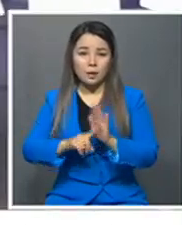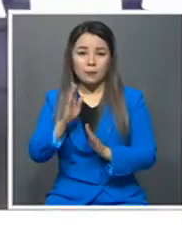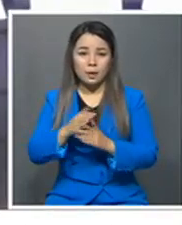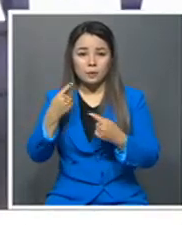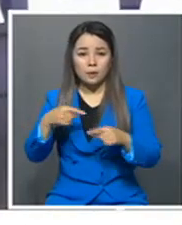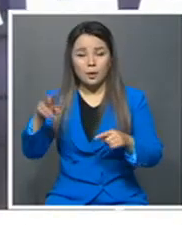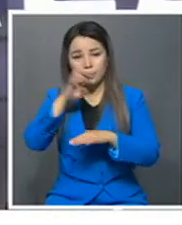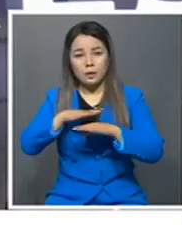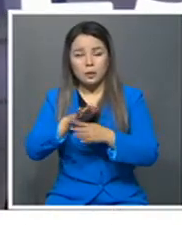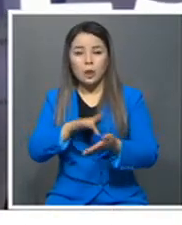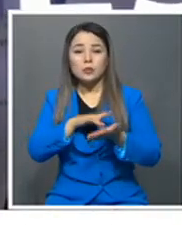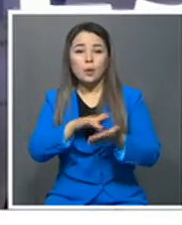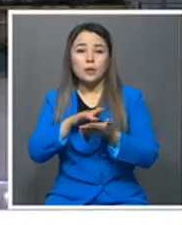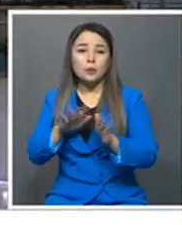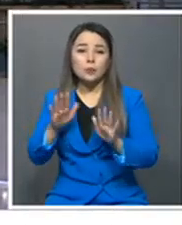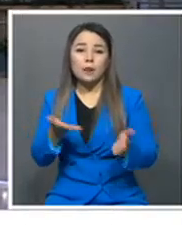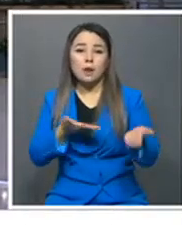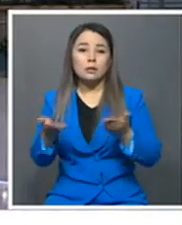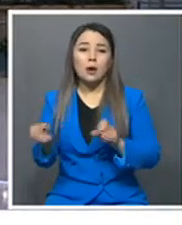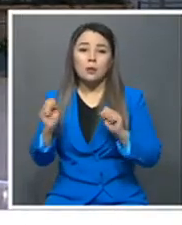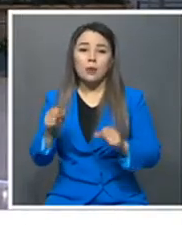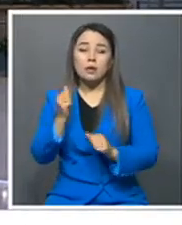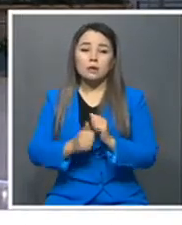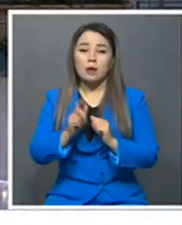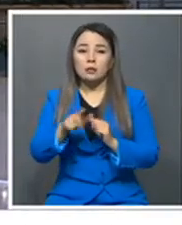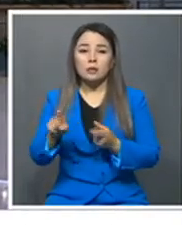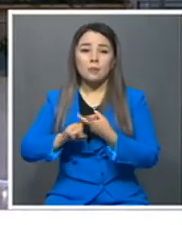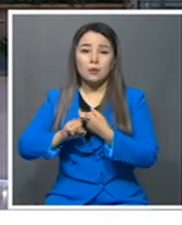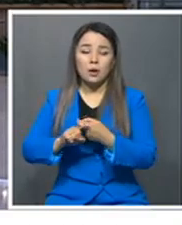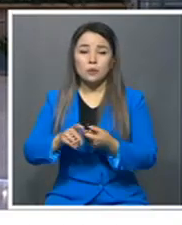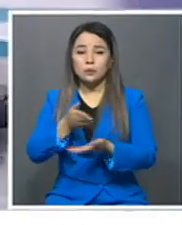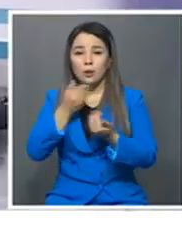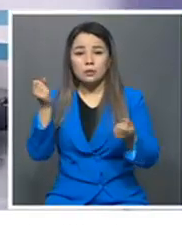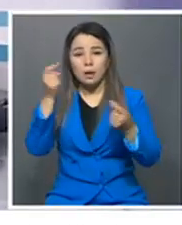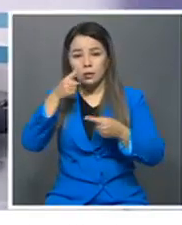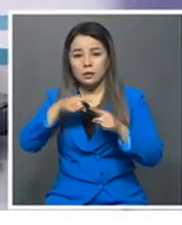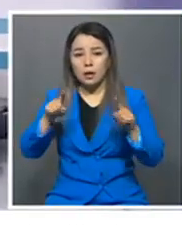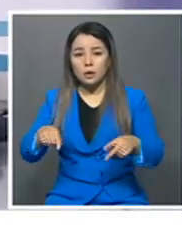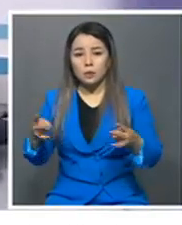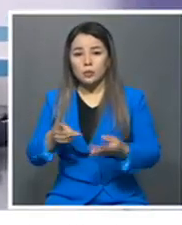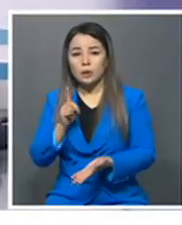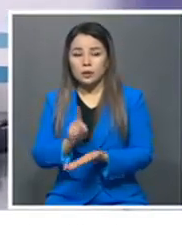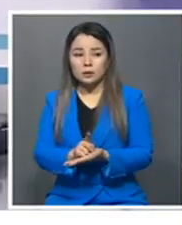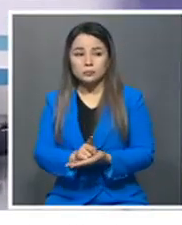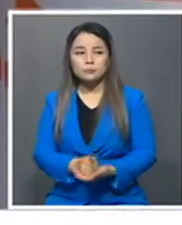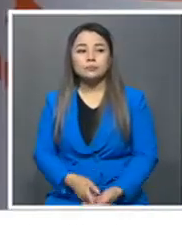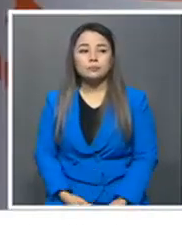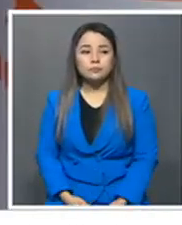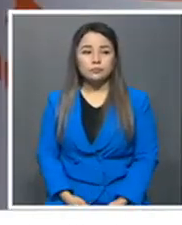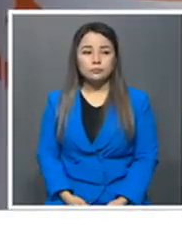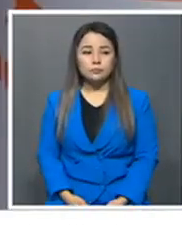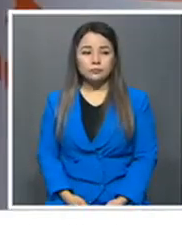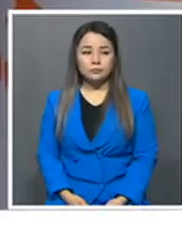елдерден ғана туристер қабылдай бастамақ. Елге келетін әр адамда коронавирус жұқтырмаған деген анықтама болу шарт.